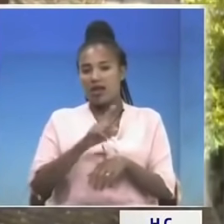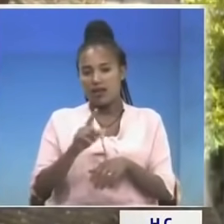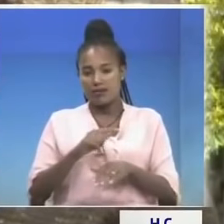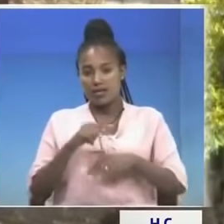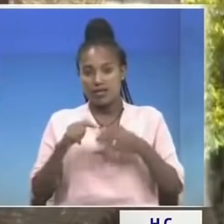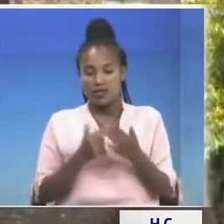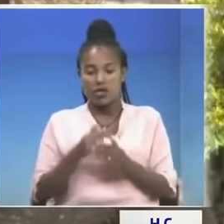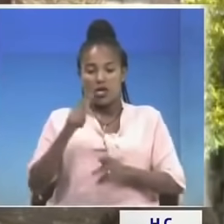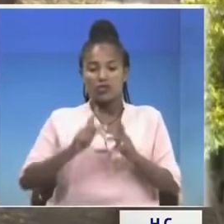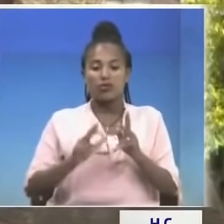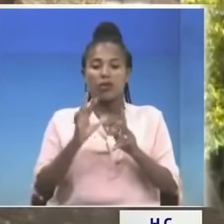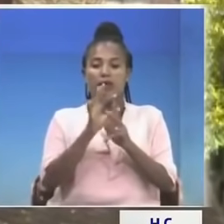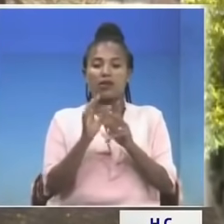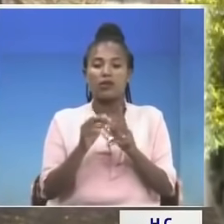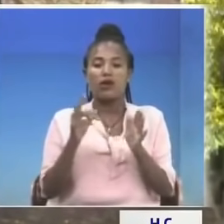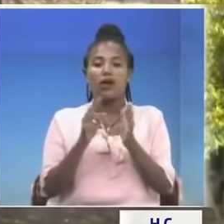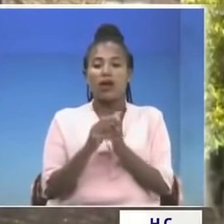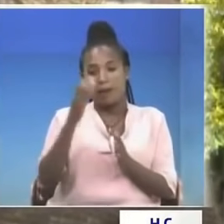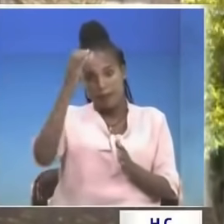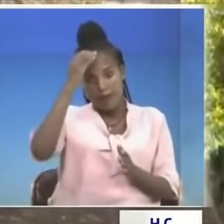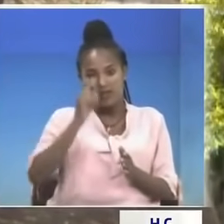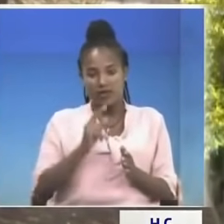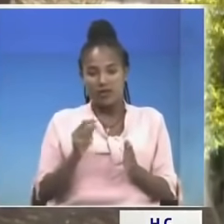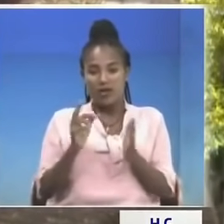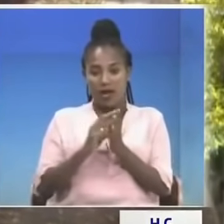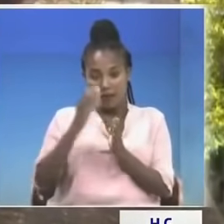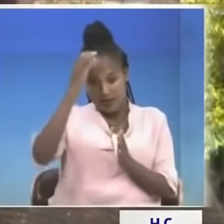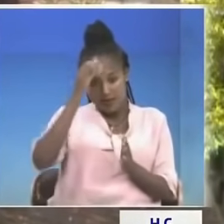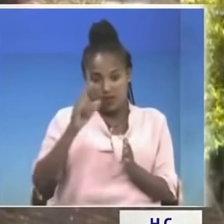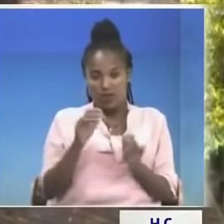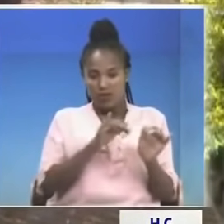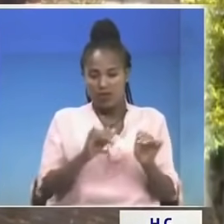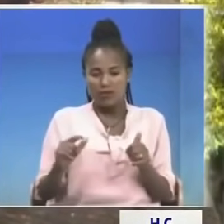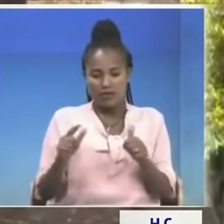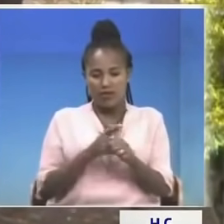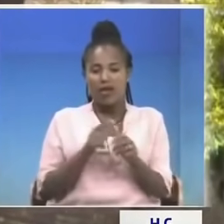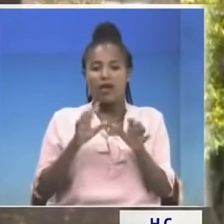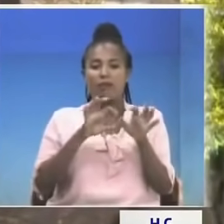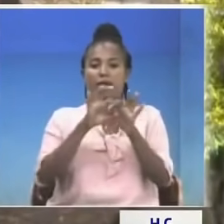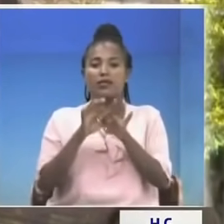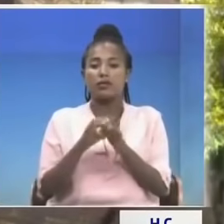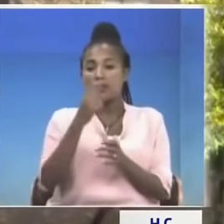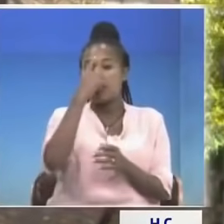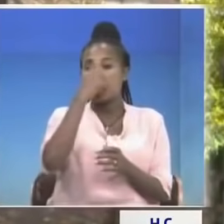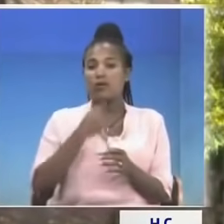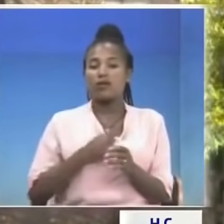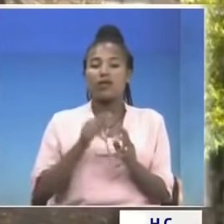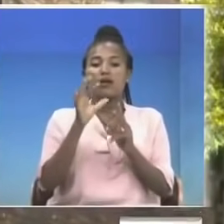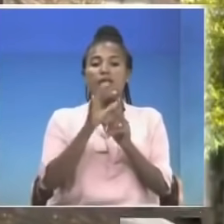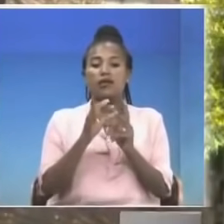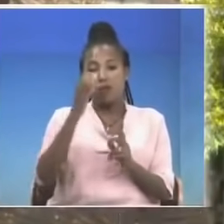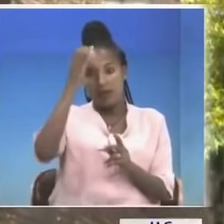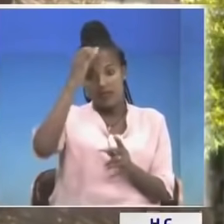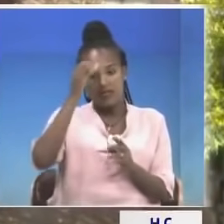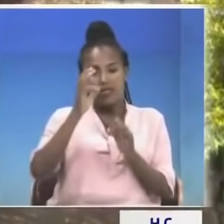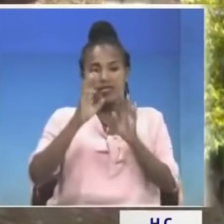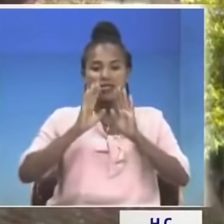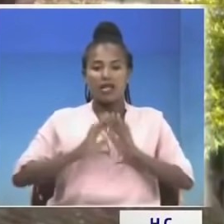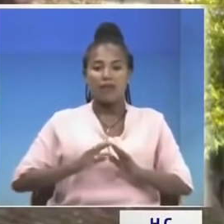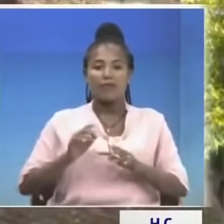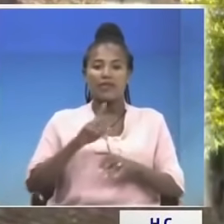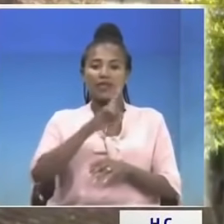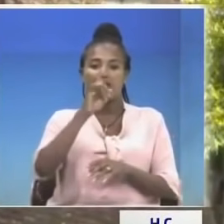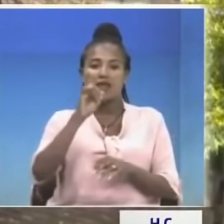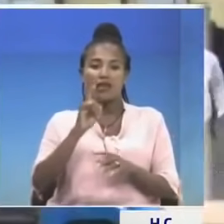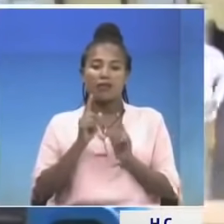ስለዚህ ህዝቡ የመረጠው ህጋዊ መንግስት ነው። ህጋዊ መንግስት ከሆነ ደግሞ መጀመሪያ ማህበረሰቡን ያመነውን የመረጠውን መንግስት የሰላም ጥያቄ